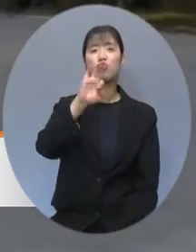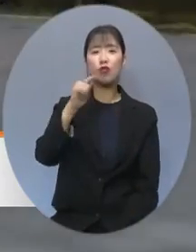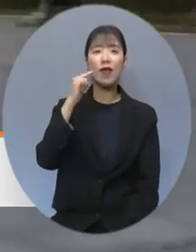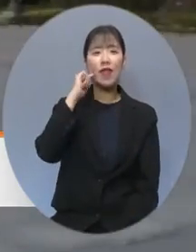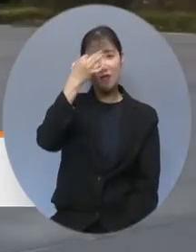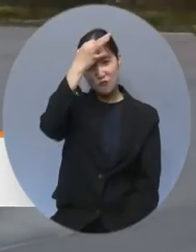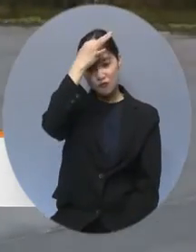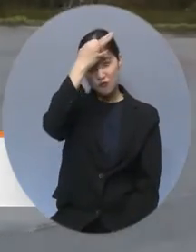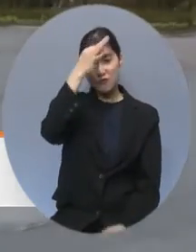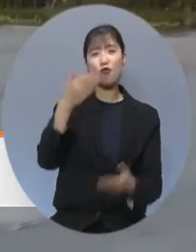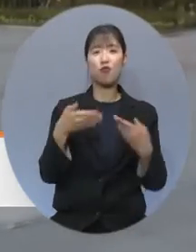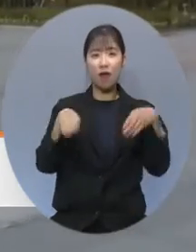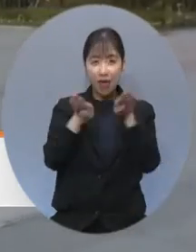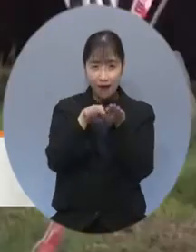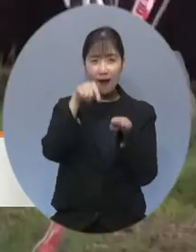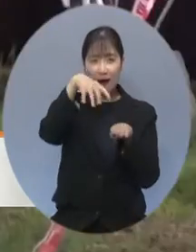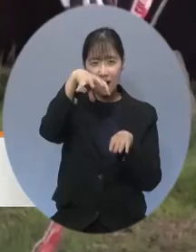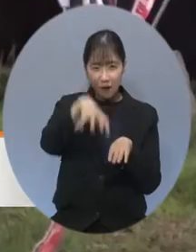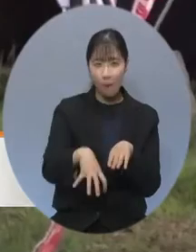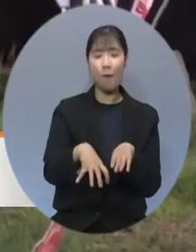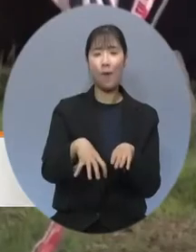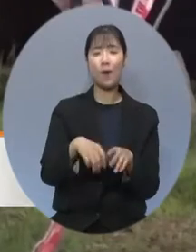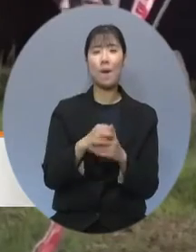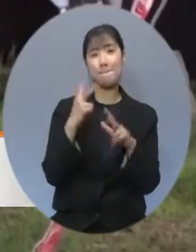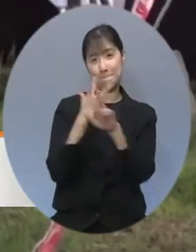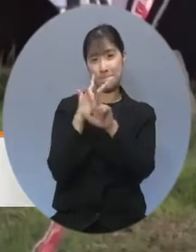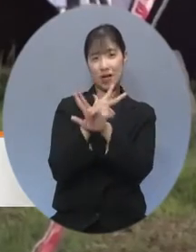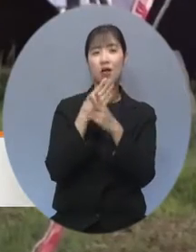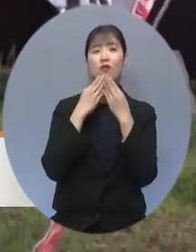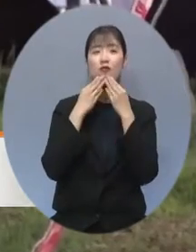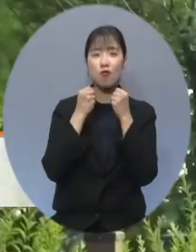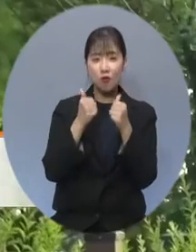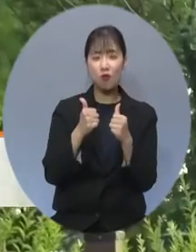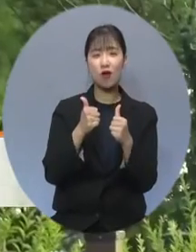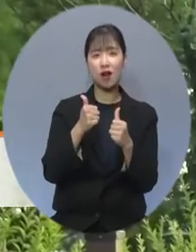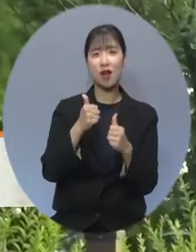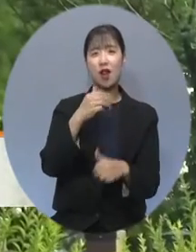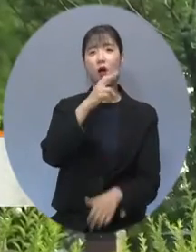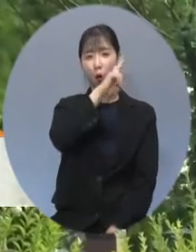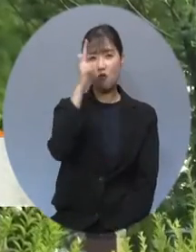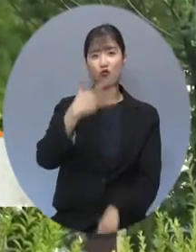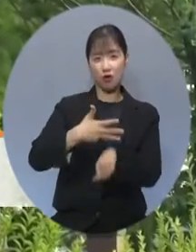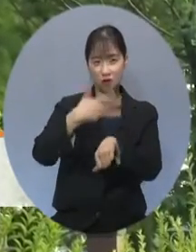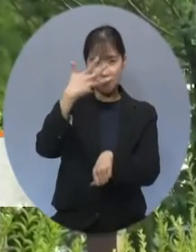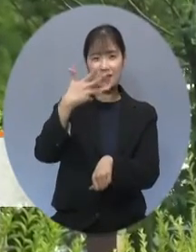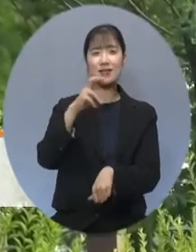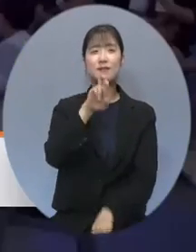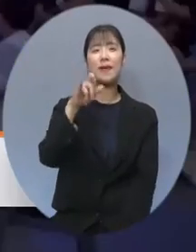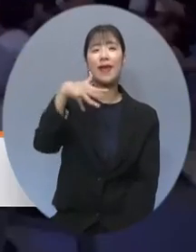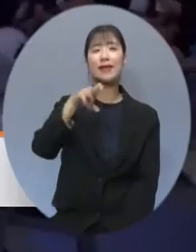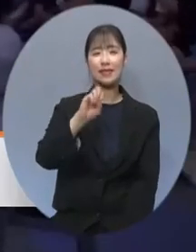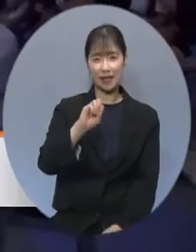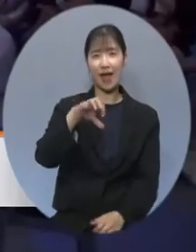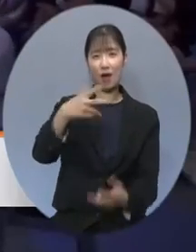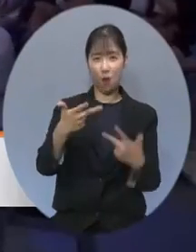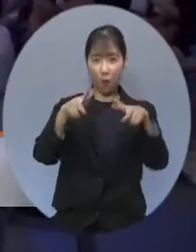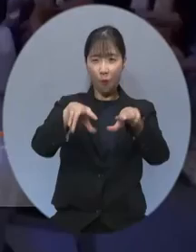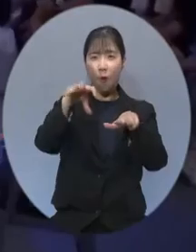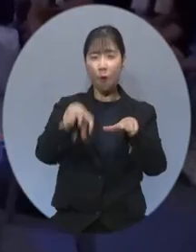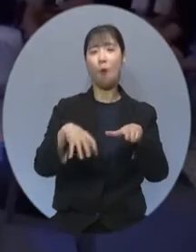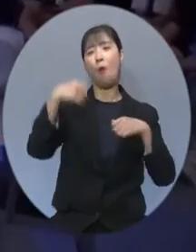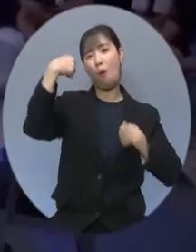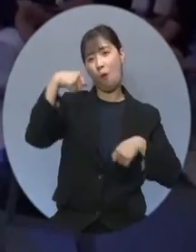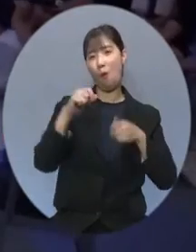공연장 상준단체인 포스댄스 컴퍼니의 주최로 매주 토요일 오후 8시 부안 매창공원에서 공연을 진행하고